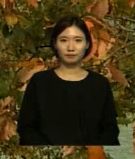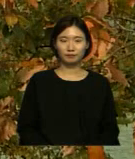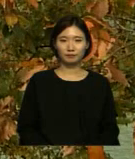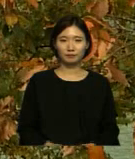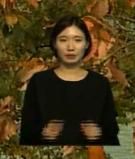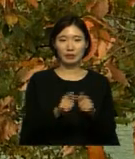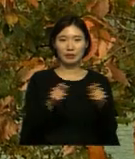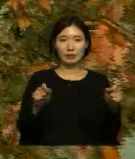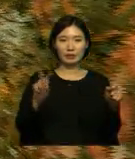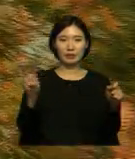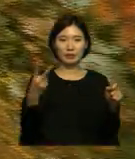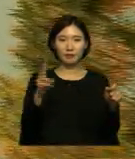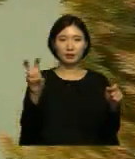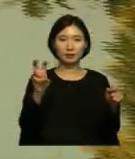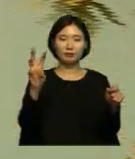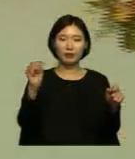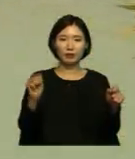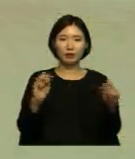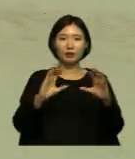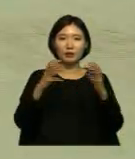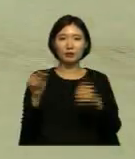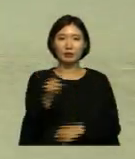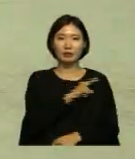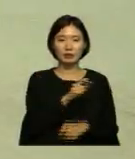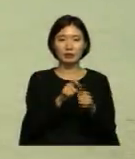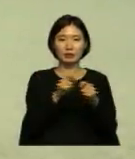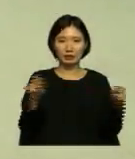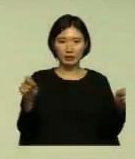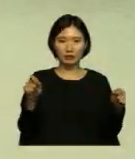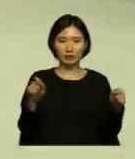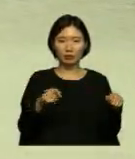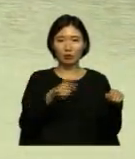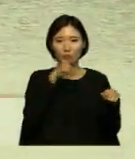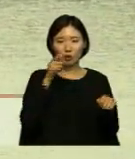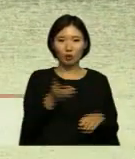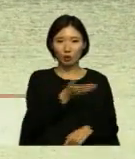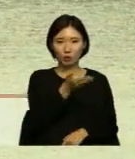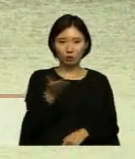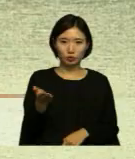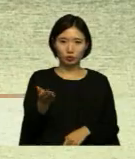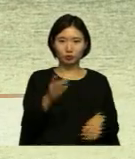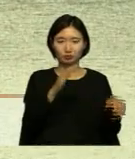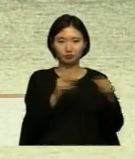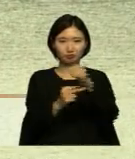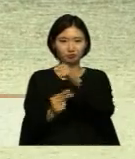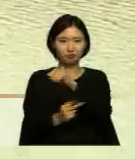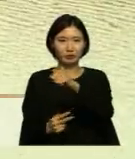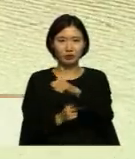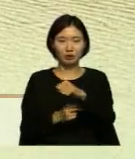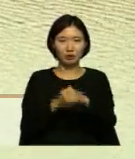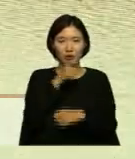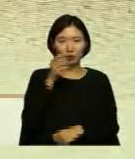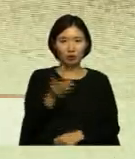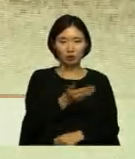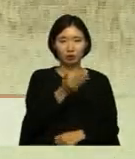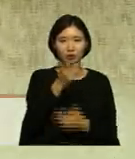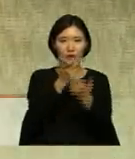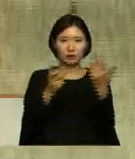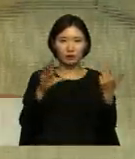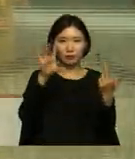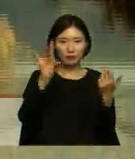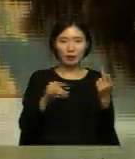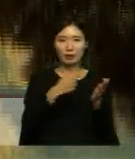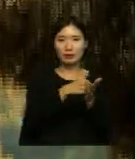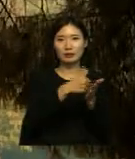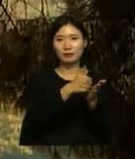길이 220m로 국내에서 가장 긴 마장호수 출렁다리입니다. 호수와 주변의 산이 어우러져 한 폭의 동양화를